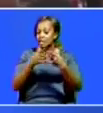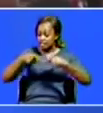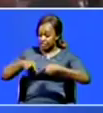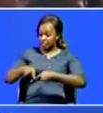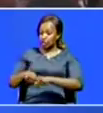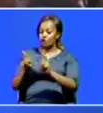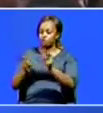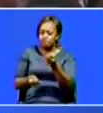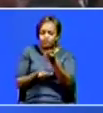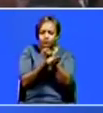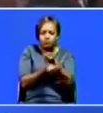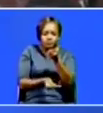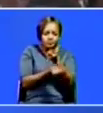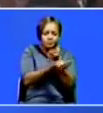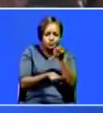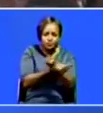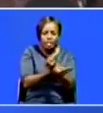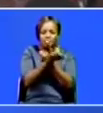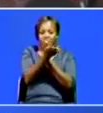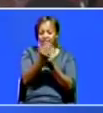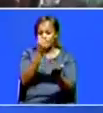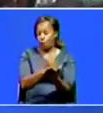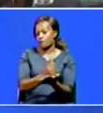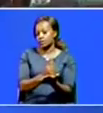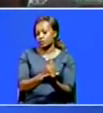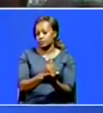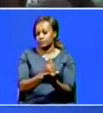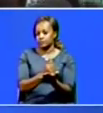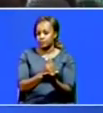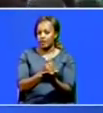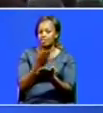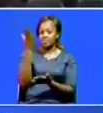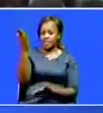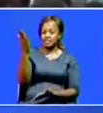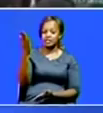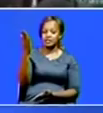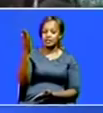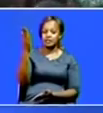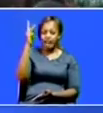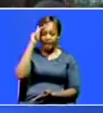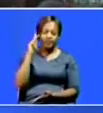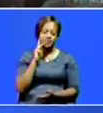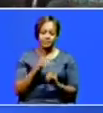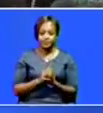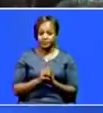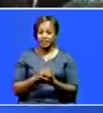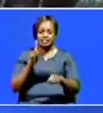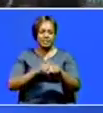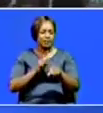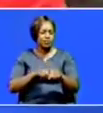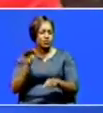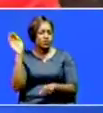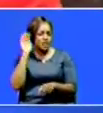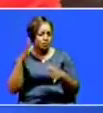Alifanya bribery kwa ofisi pale Karen. Ukisikia mtu ambaye anatafuta hii